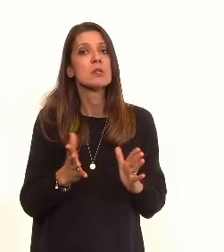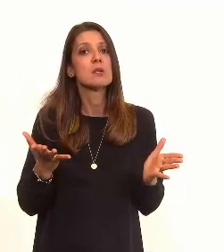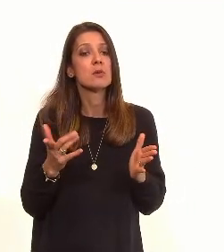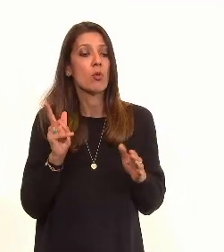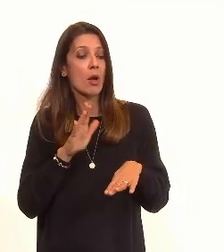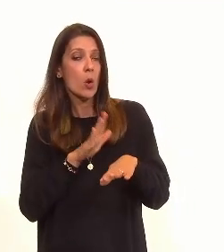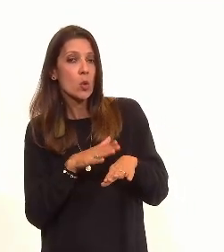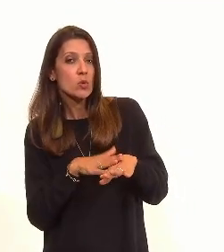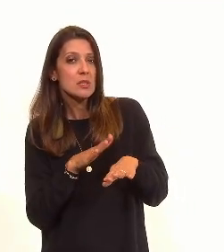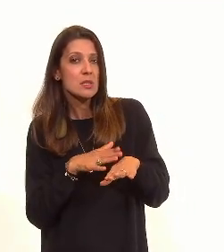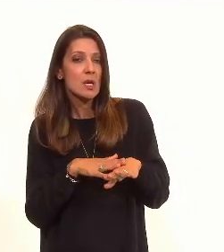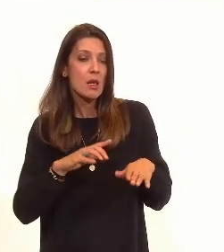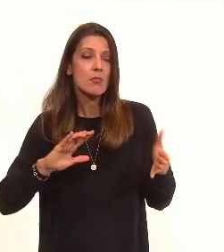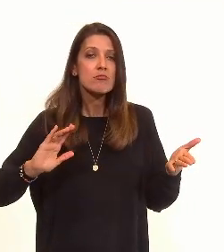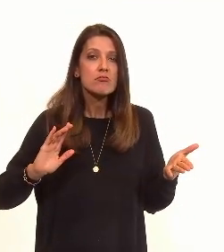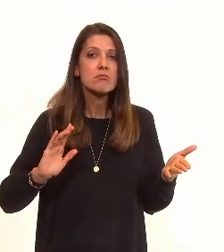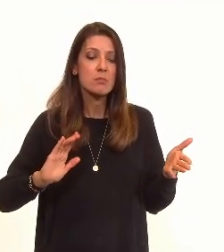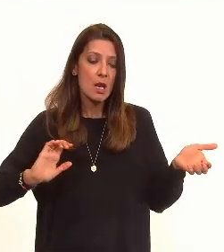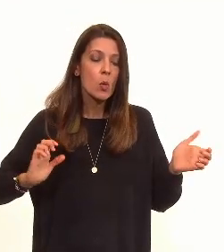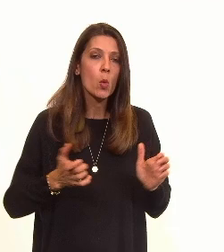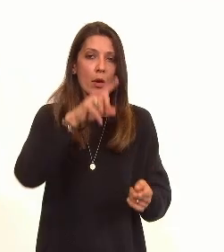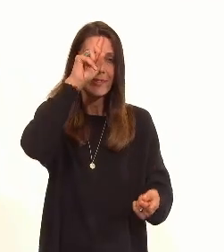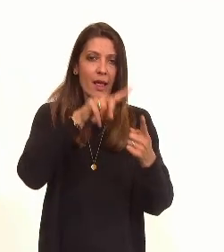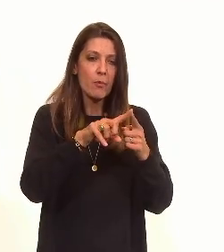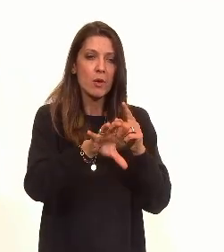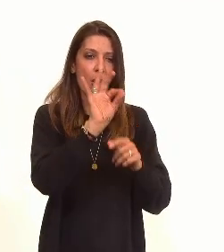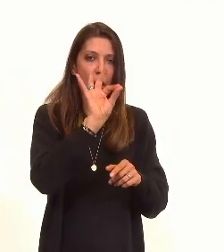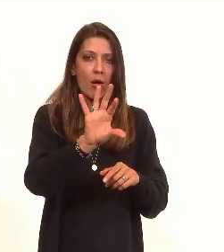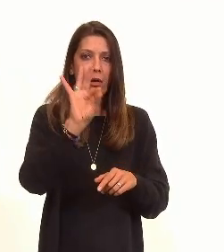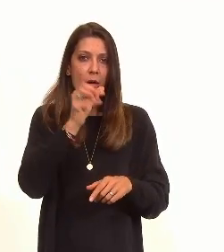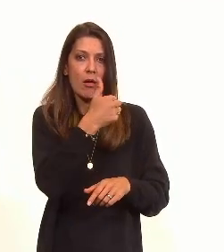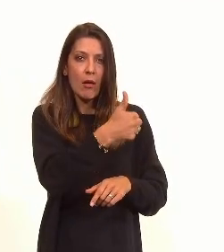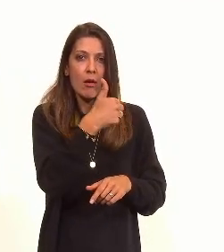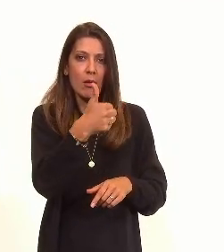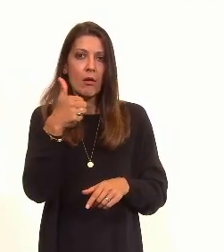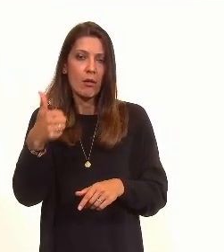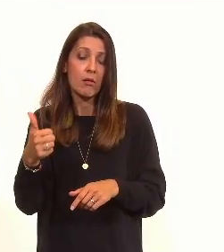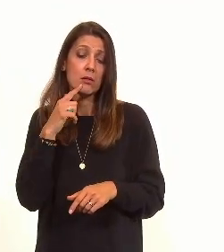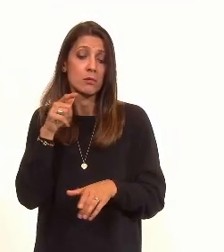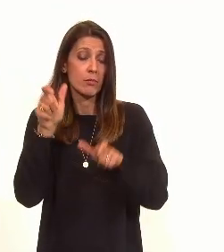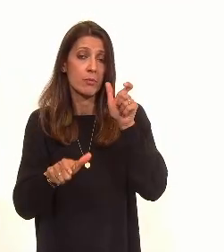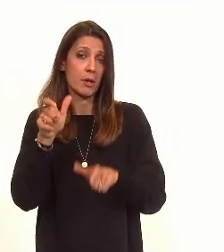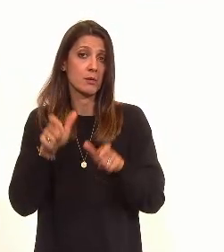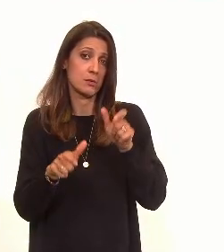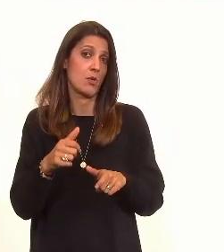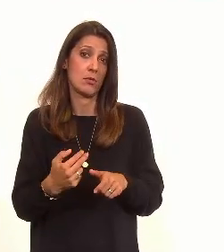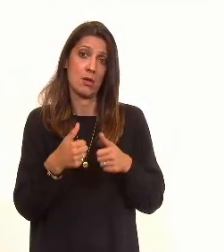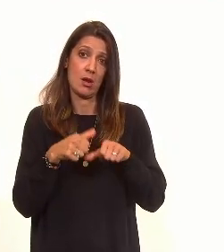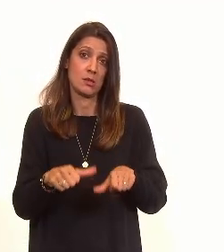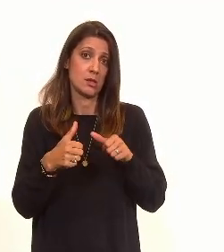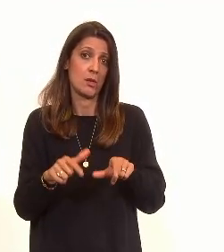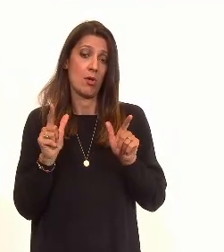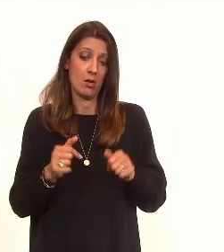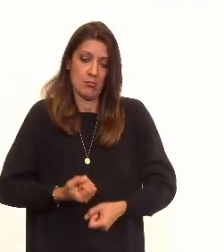établissement, de partir sur ce qu'on a appelé un totem. Un totem, c'est un inconditionnel dans la vie en EHPAD parce